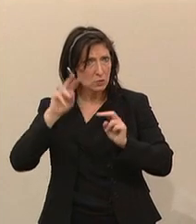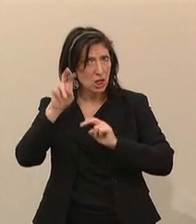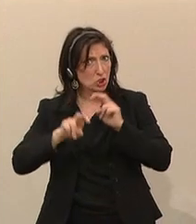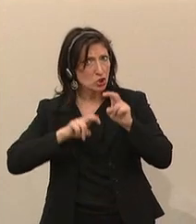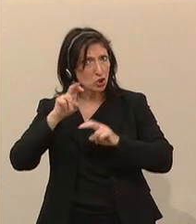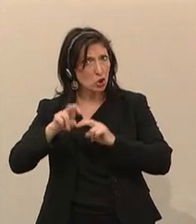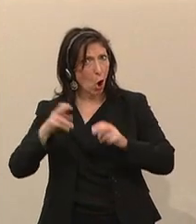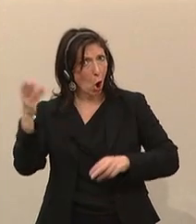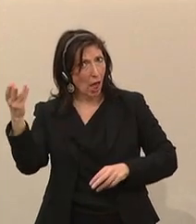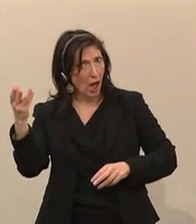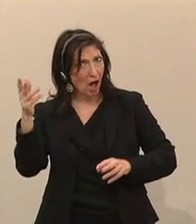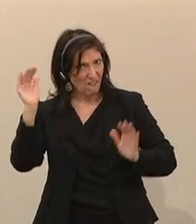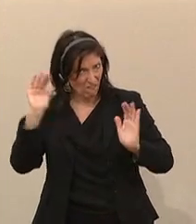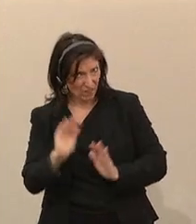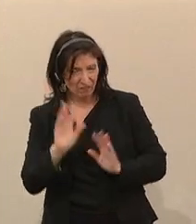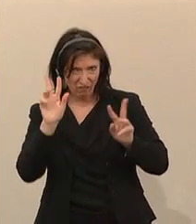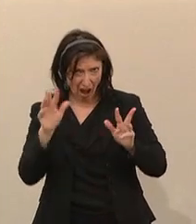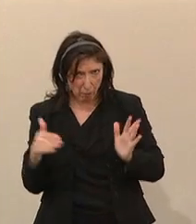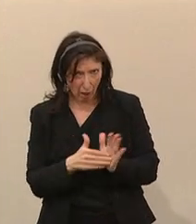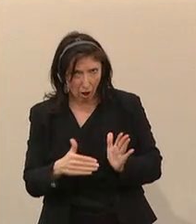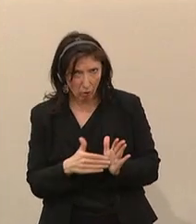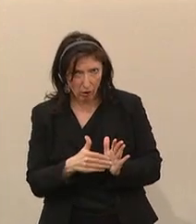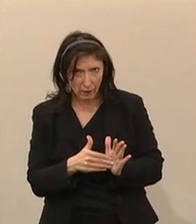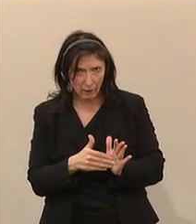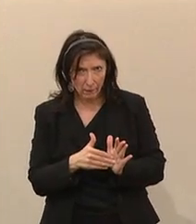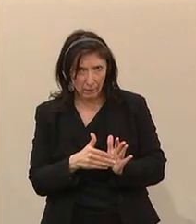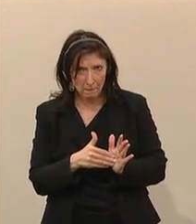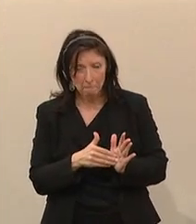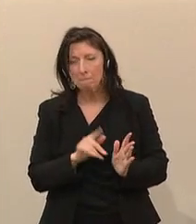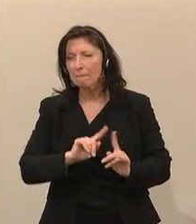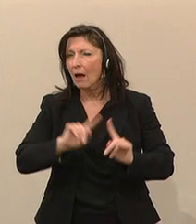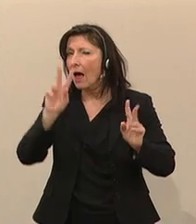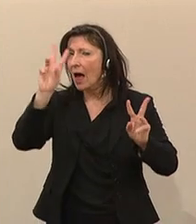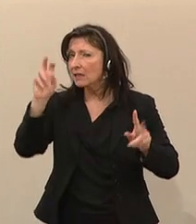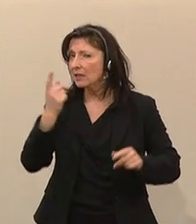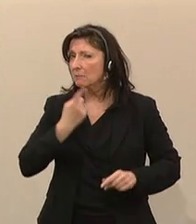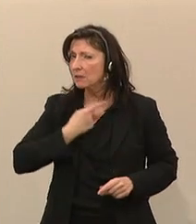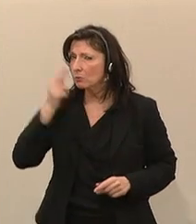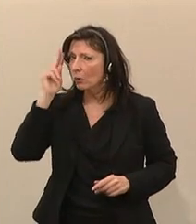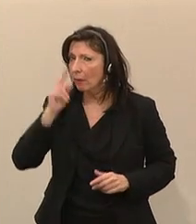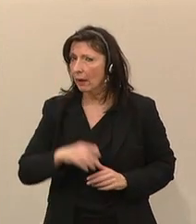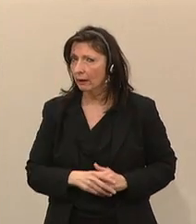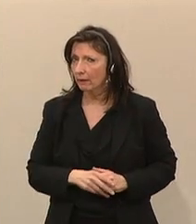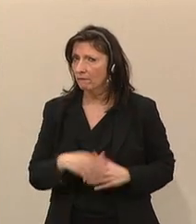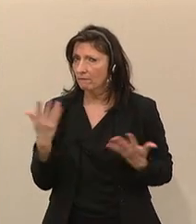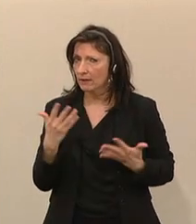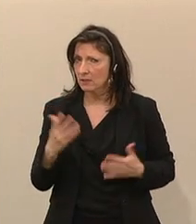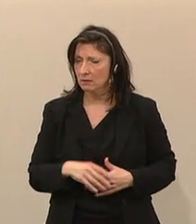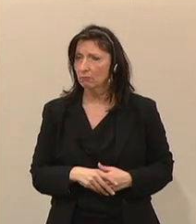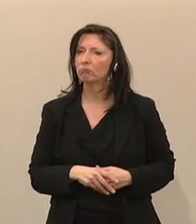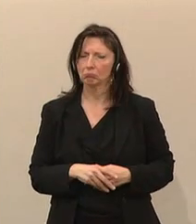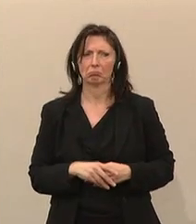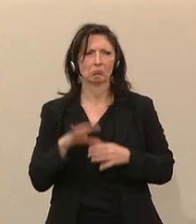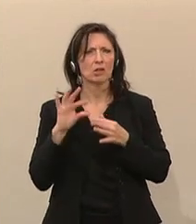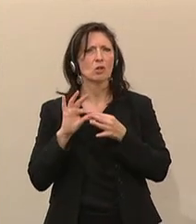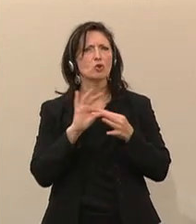der Hotellerie wirklich oder nicht? Eine andere Frage, die ich mir in diesem Zusammenhang stelle, ist jene. Im Zusammenhang